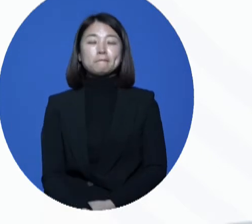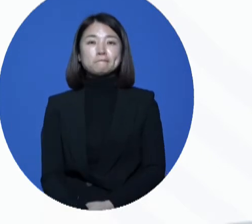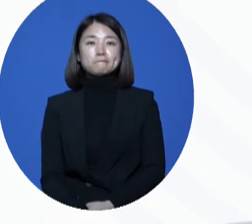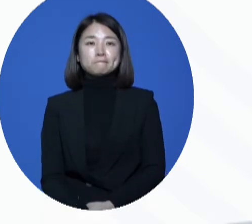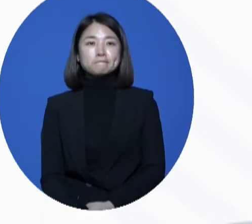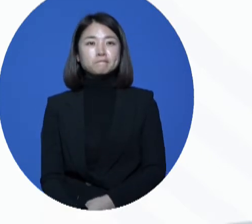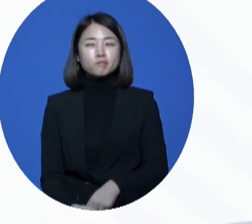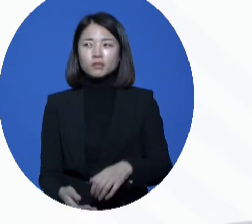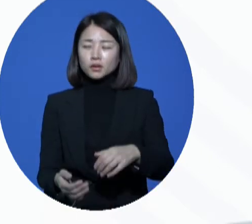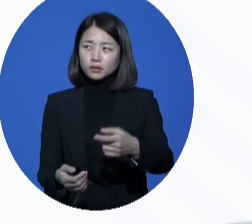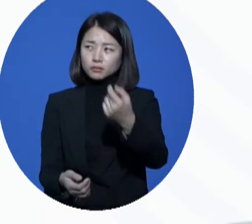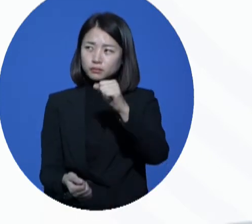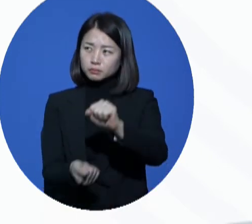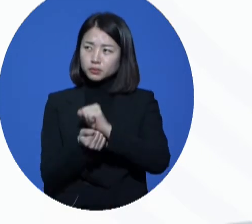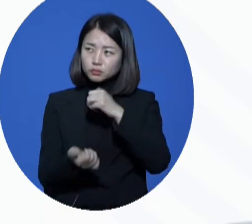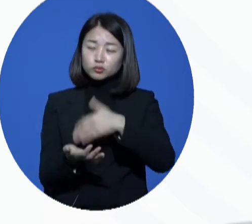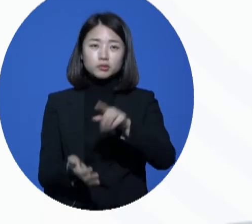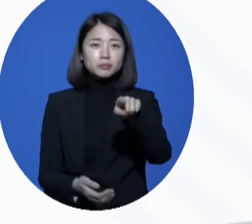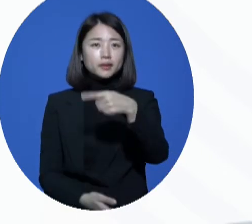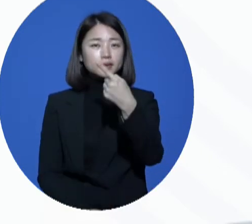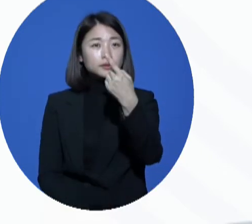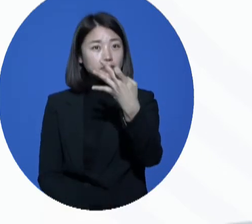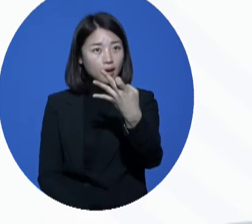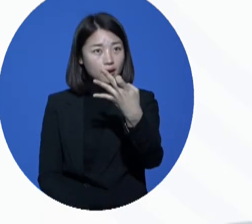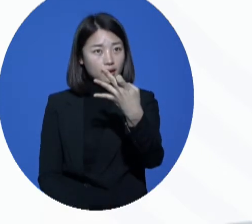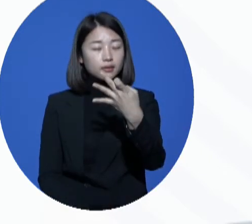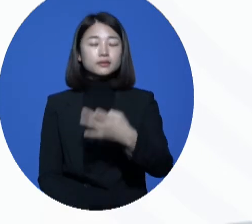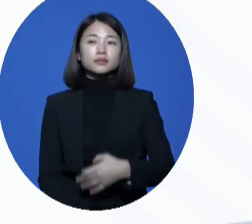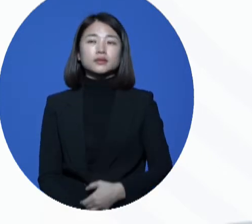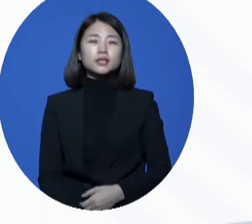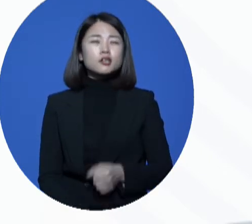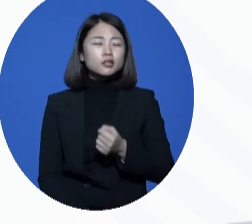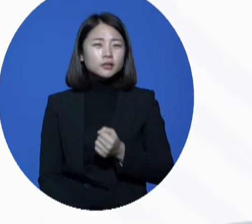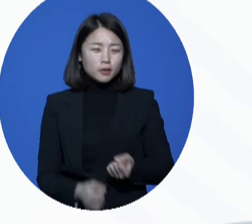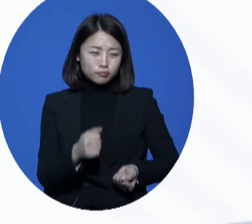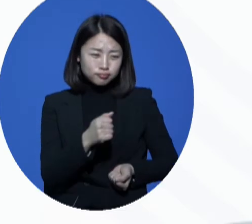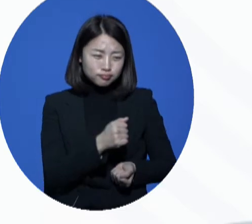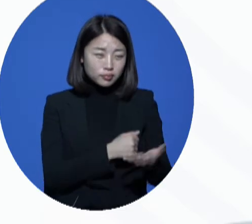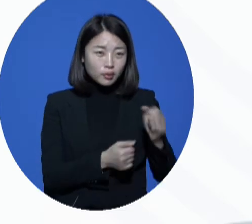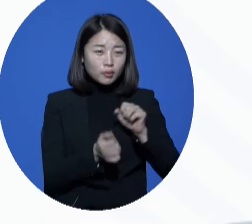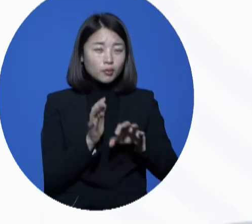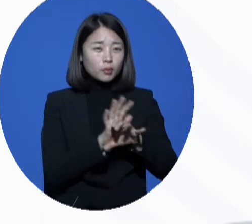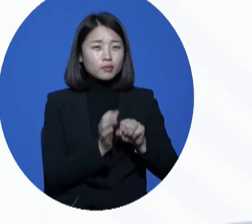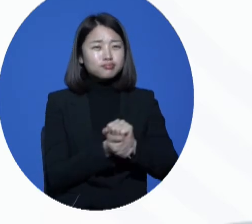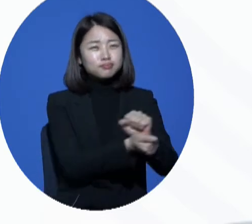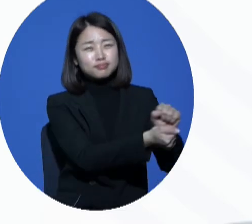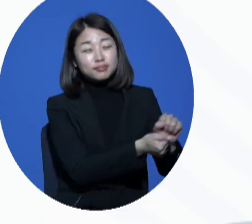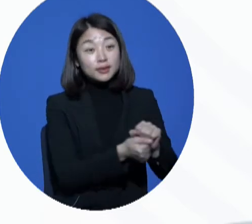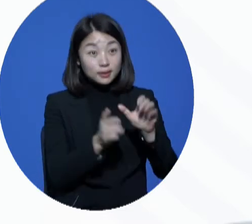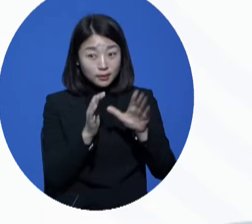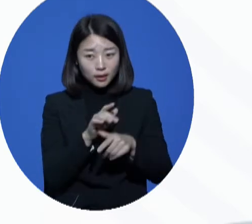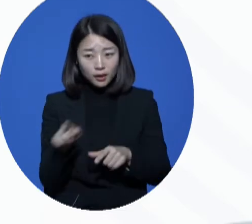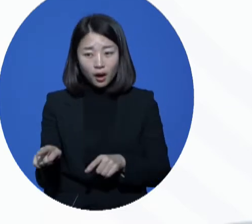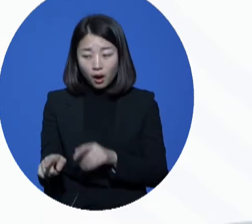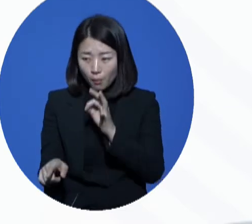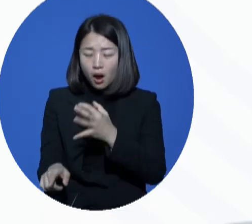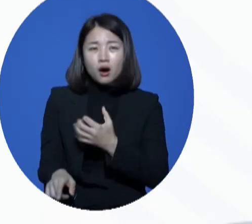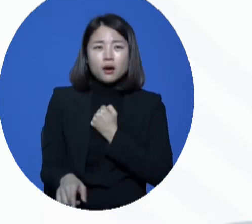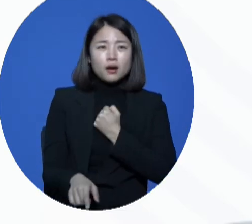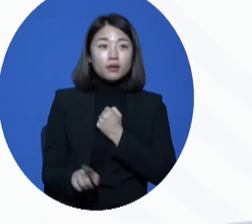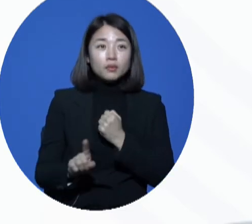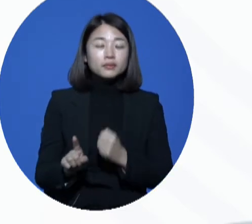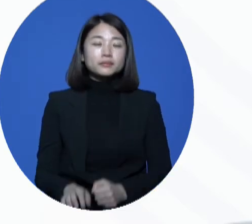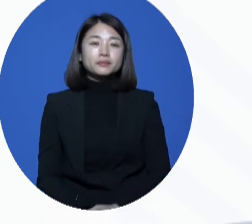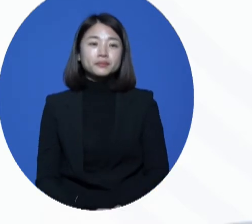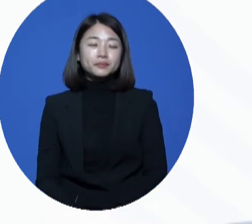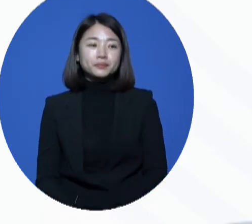계시겠지만 총 114명이 감염됐었고 코로나 대유행 당시에 굉장히 이제 충격적인 사건이었죠. 당시에는